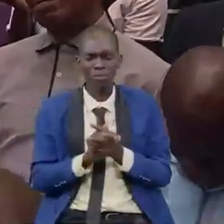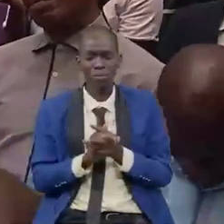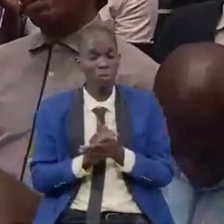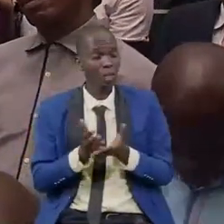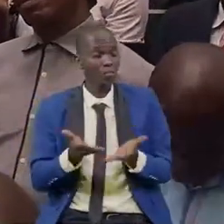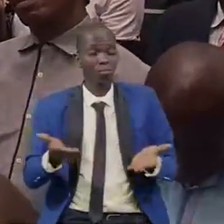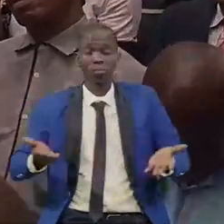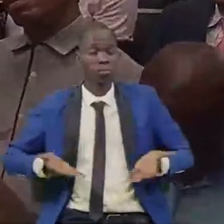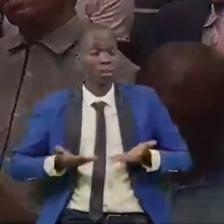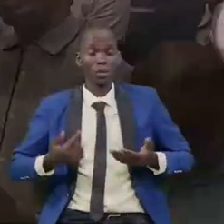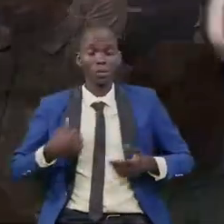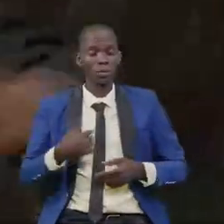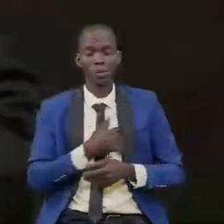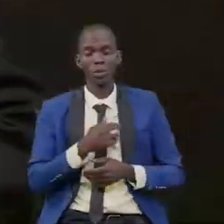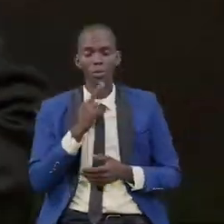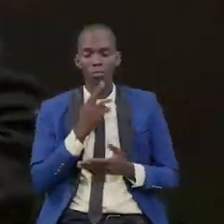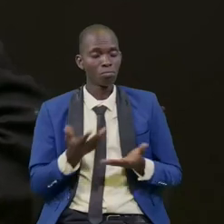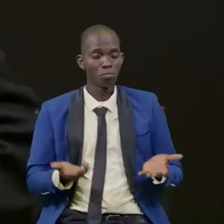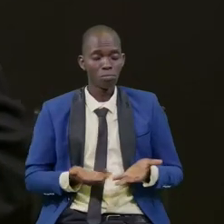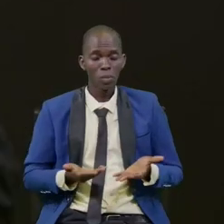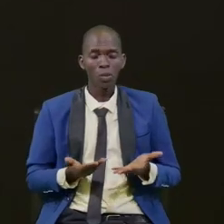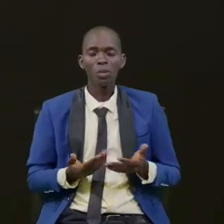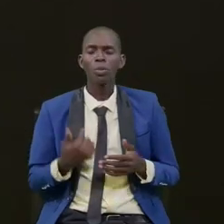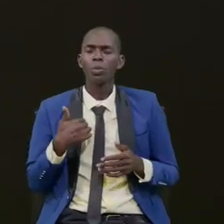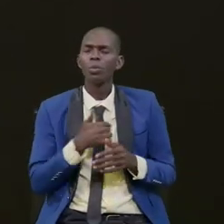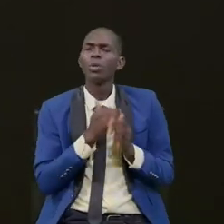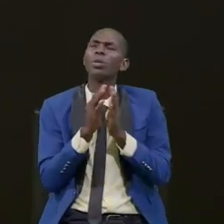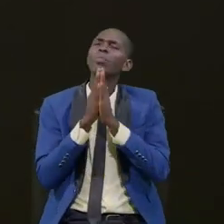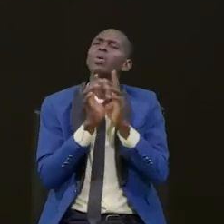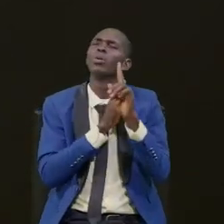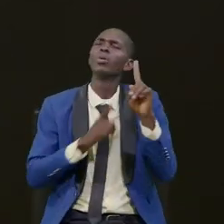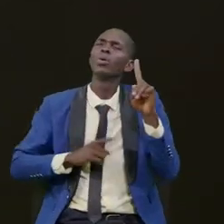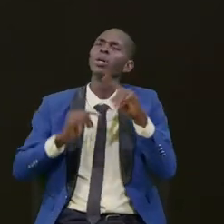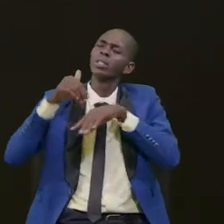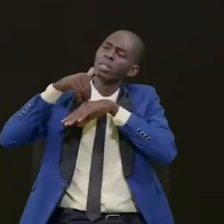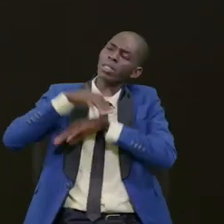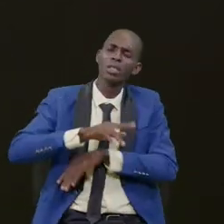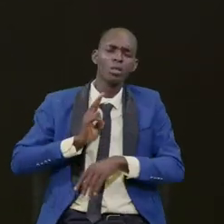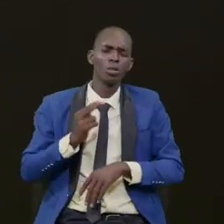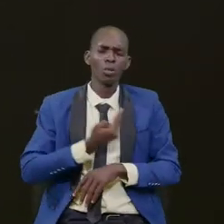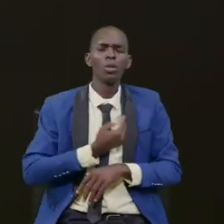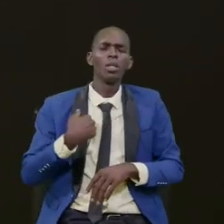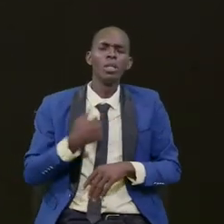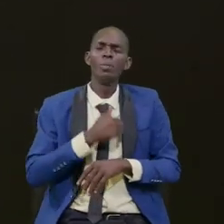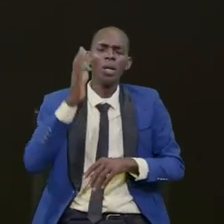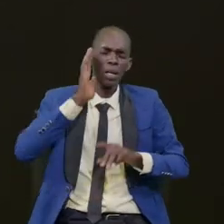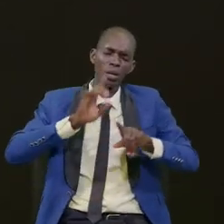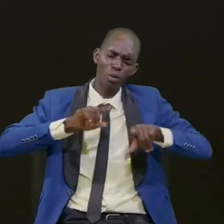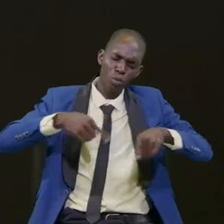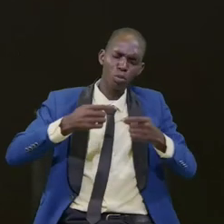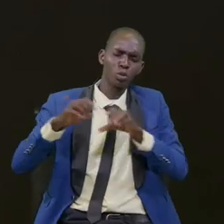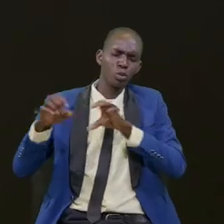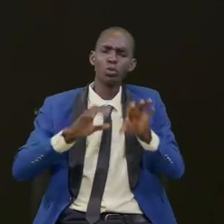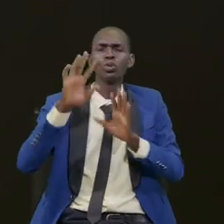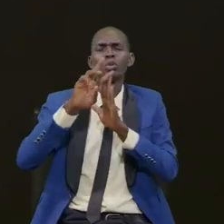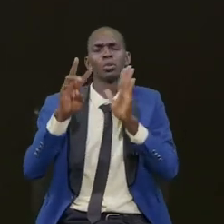Nous voici, Seigneur. Je prie, Seigneur, que tu nous envoies. Nous ferons ta volonté.